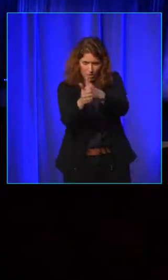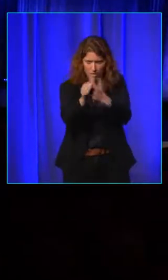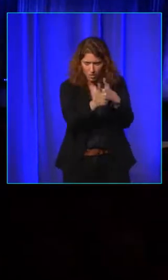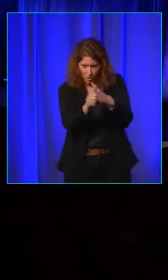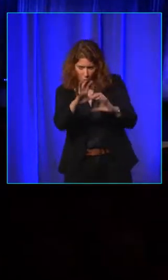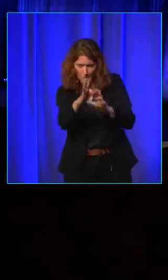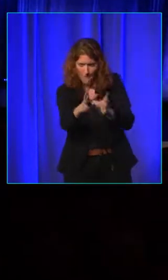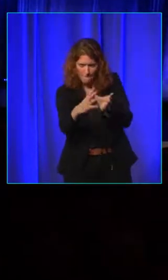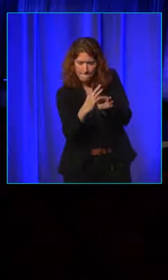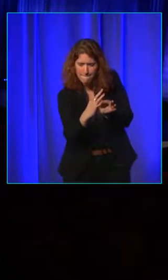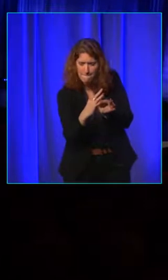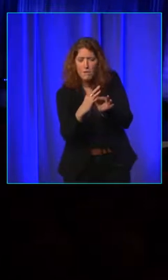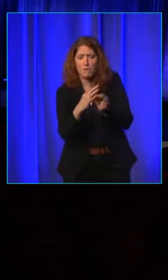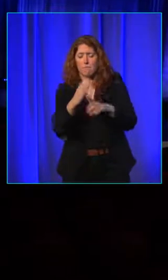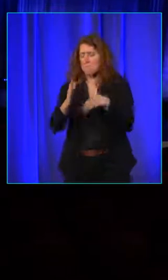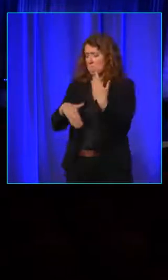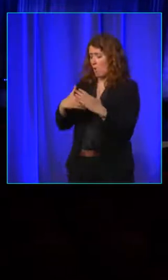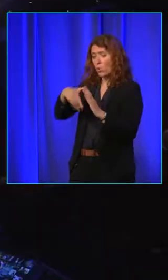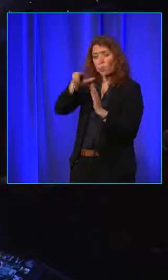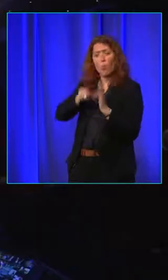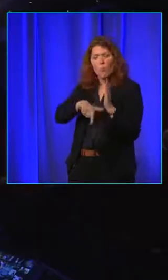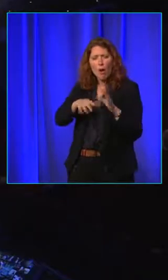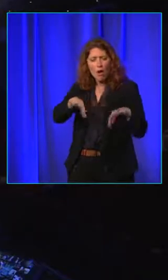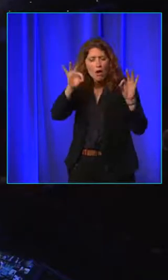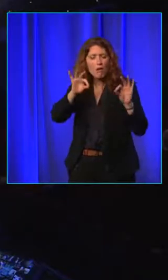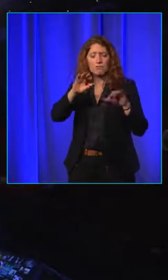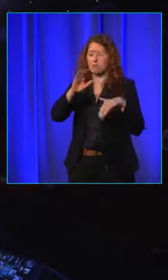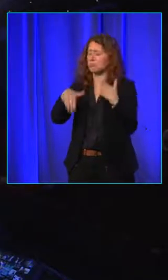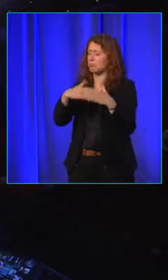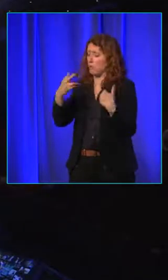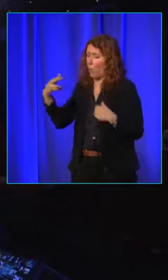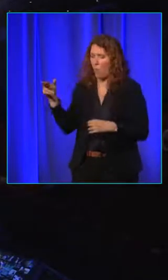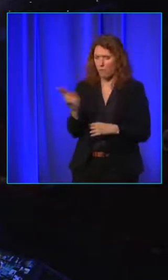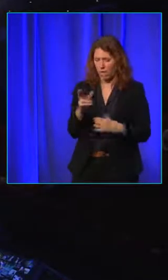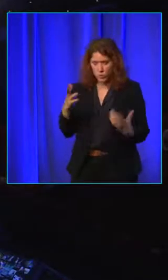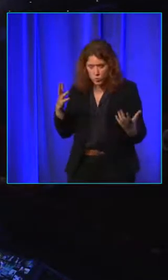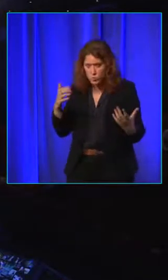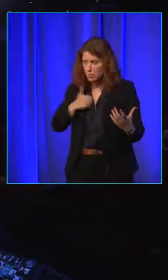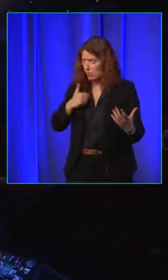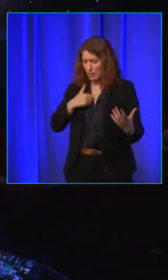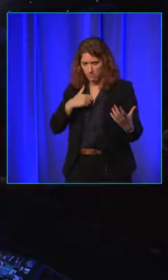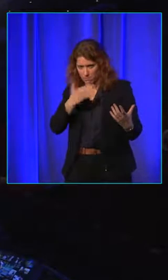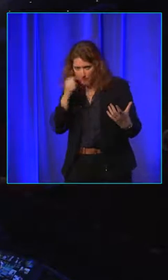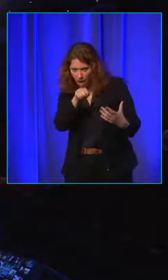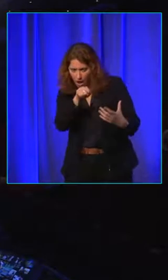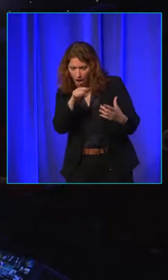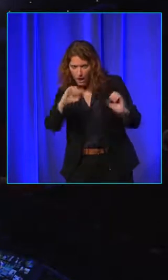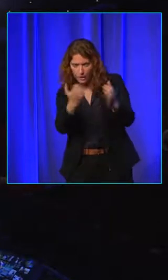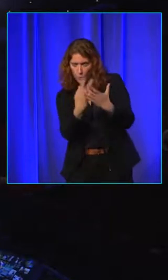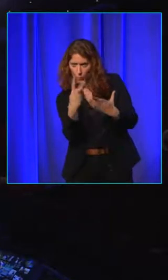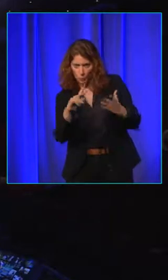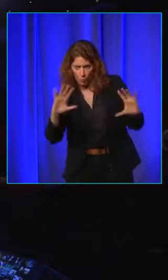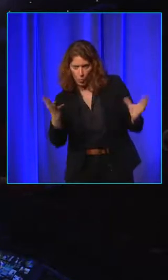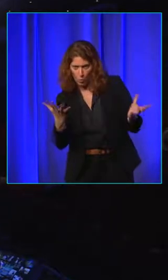qu'après 2 mois, quand j'ai repris le judo, j'étais beaucoup moins rapide. Je ne voyais pas arriver l'action. Et la deuxième fois, ça a été beaucoup plus